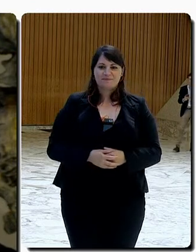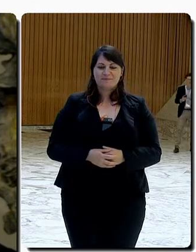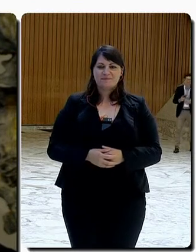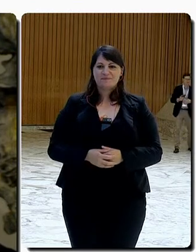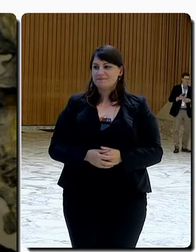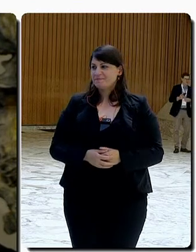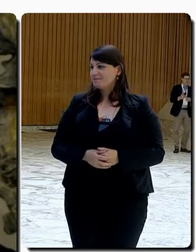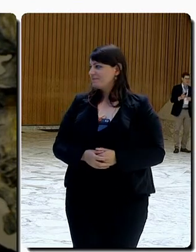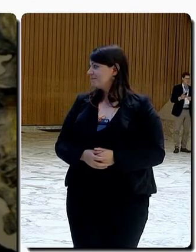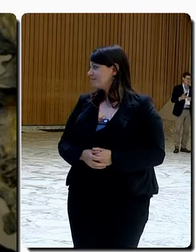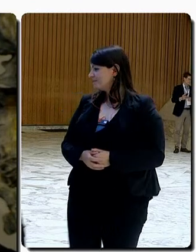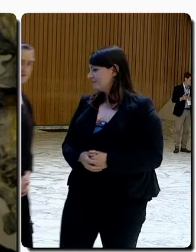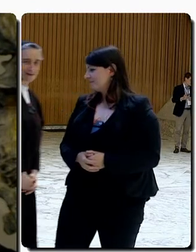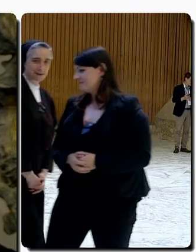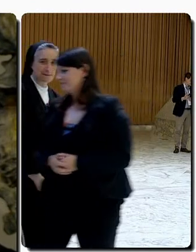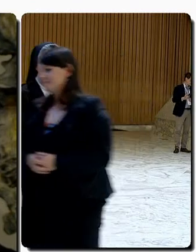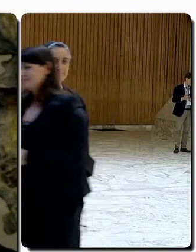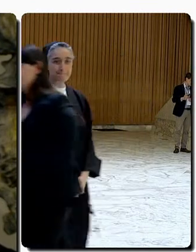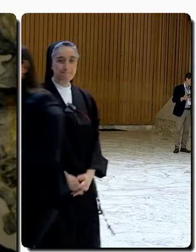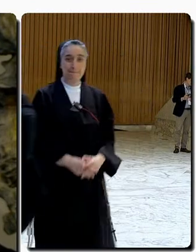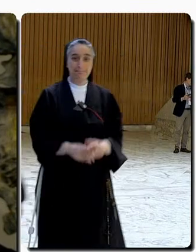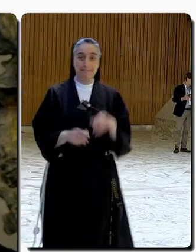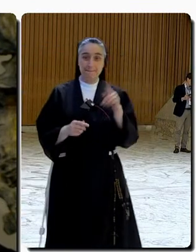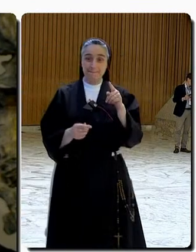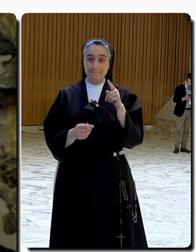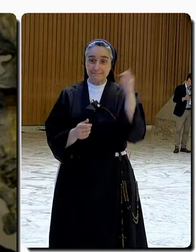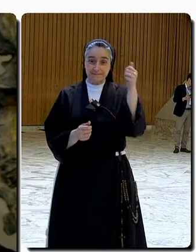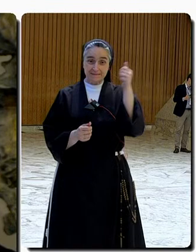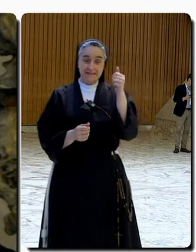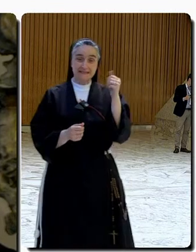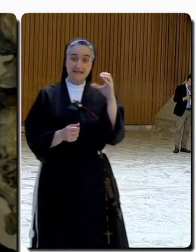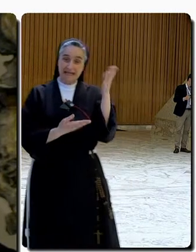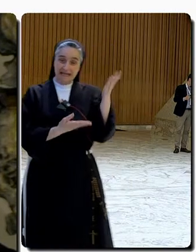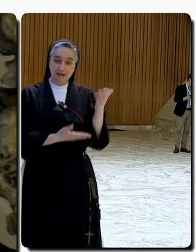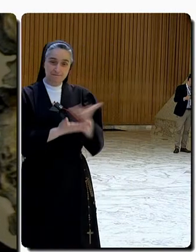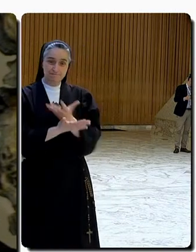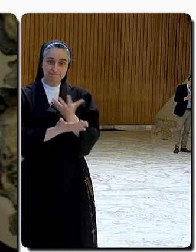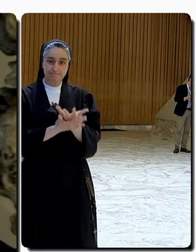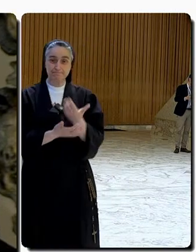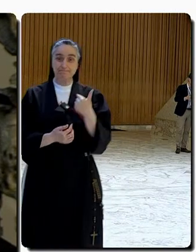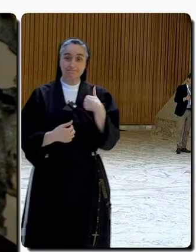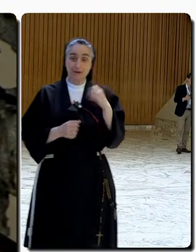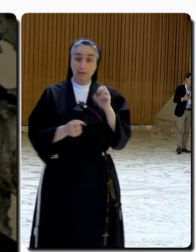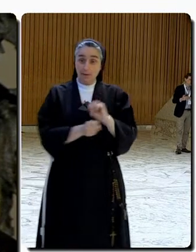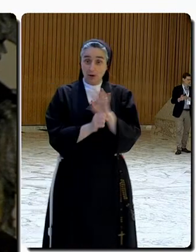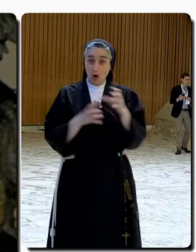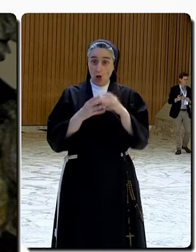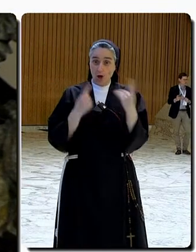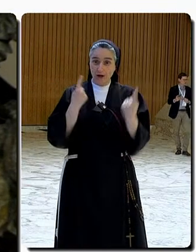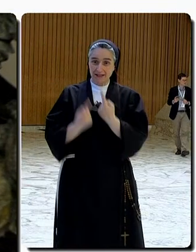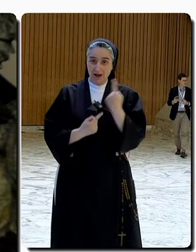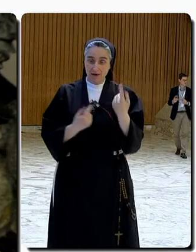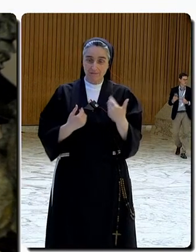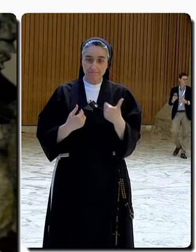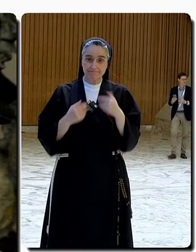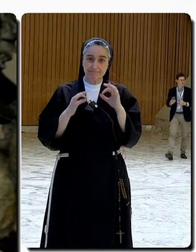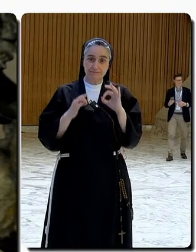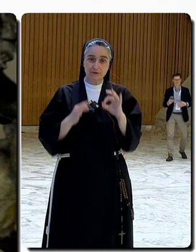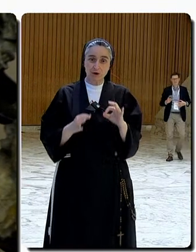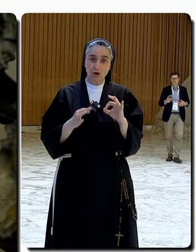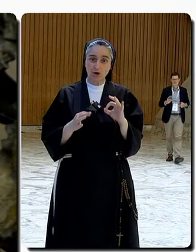Anche noi ci ritroviamo molto in quanto detto da Christopher. Per esempio, durante il lockdown,